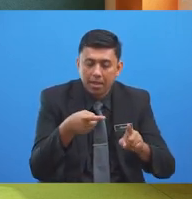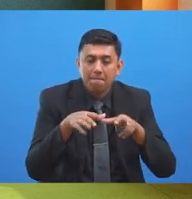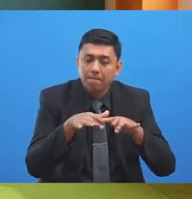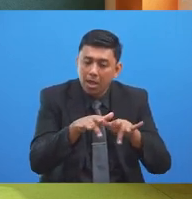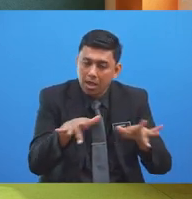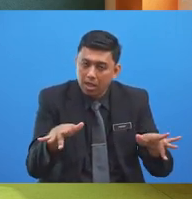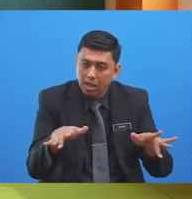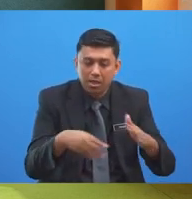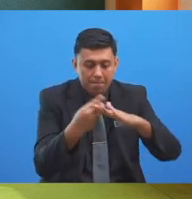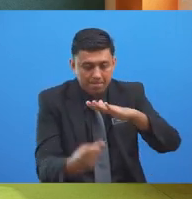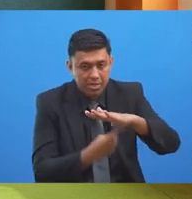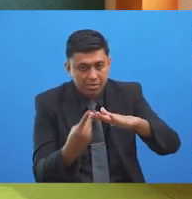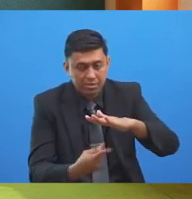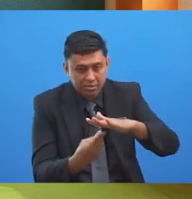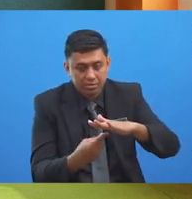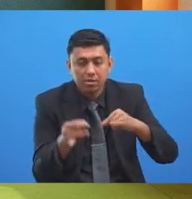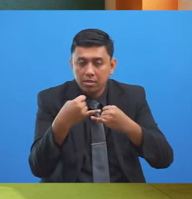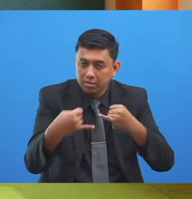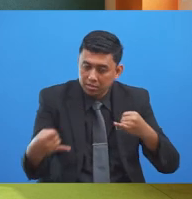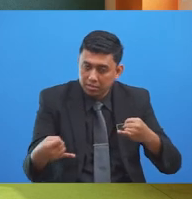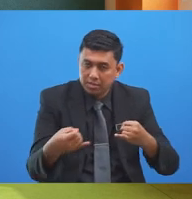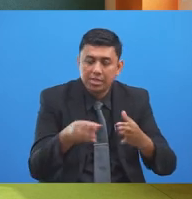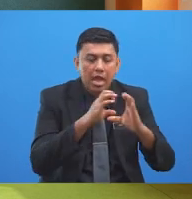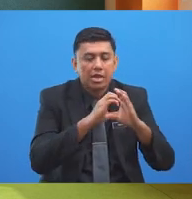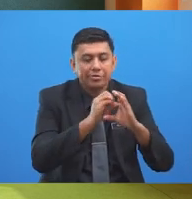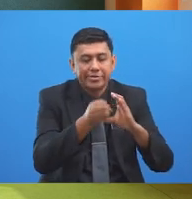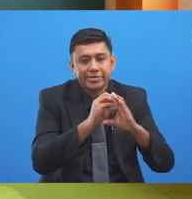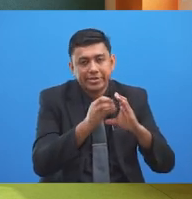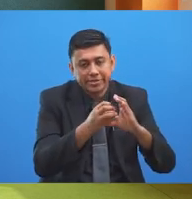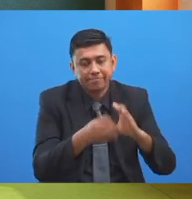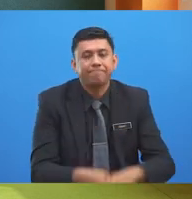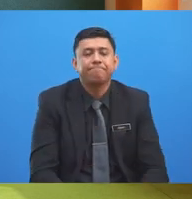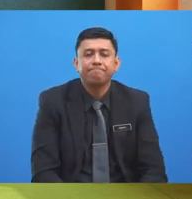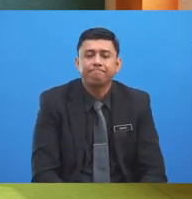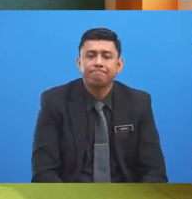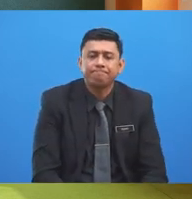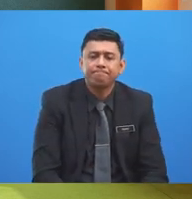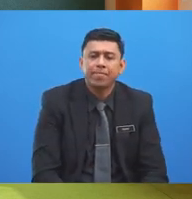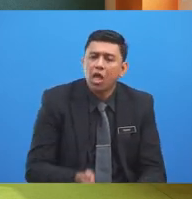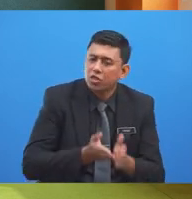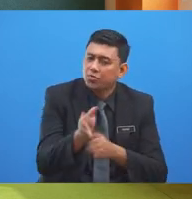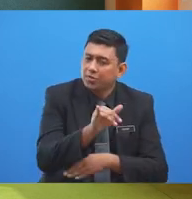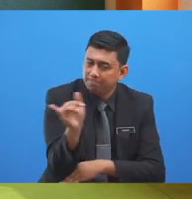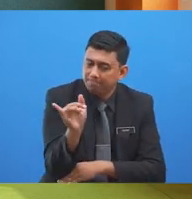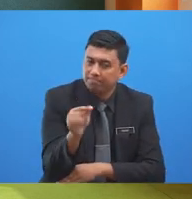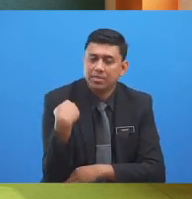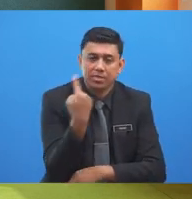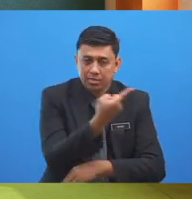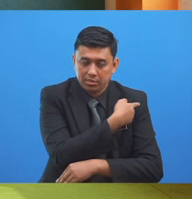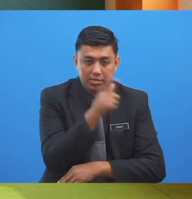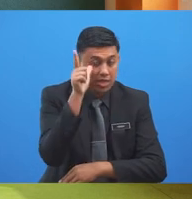kekunci berdasarkan jenis data. Baiklah, seterusnya kita